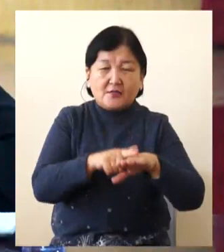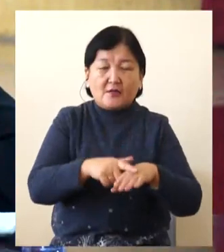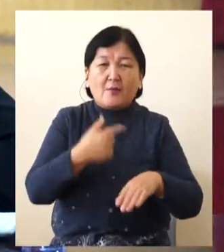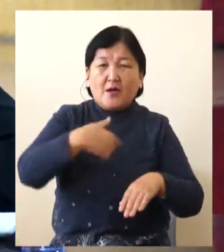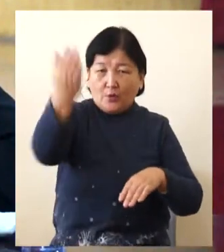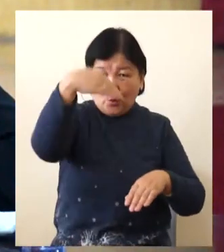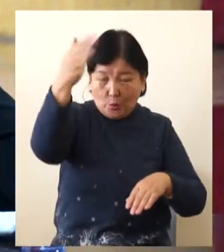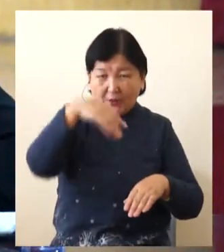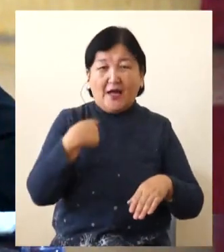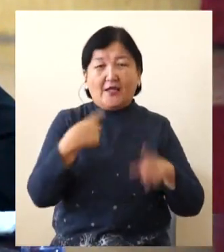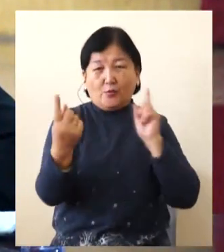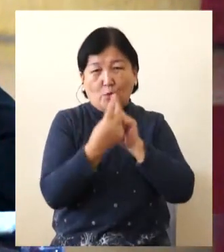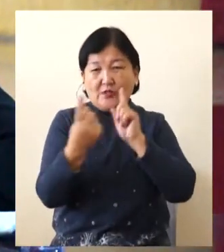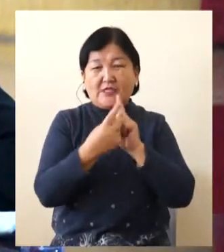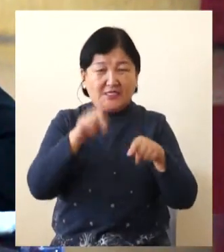Намаа дуудаа шалгаач тий.